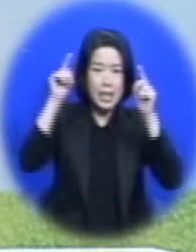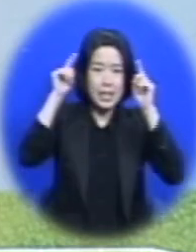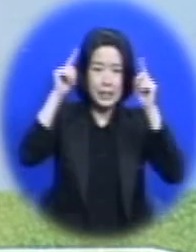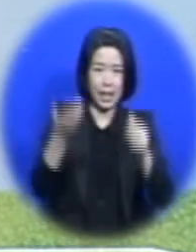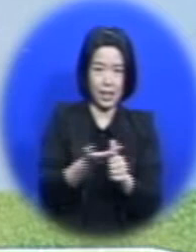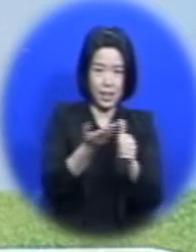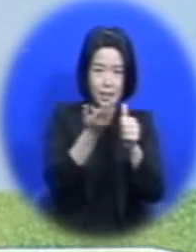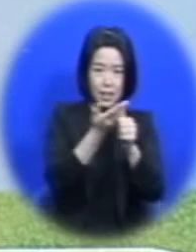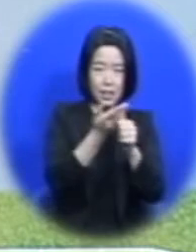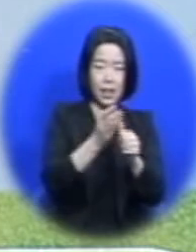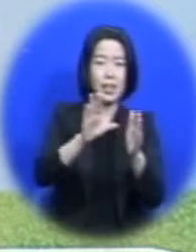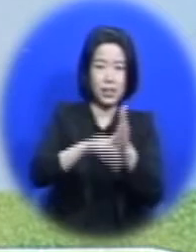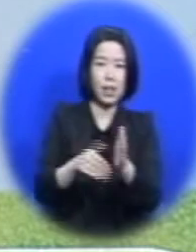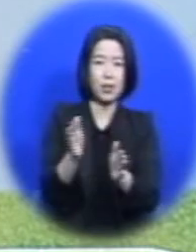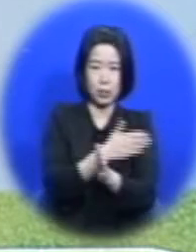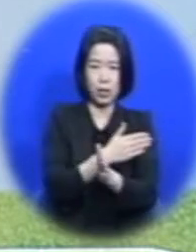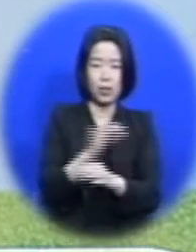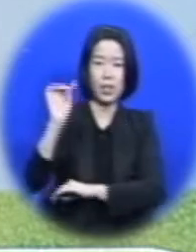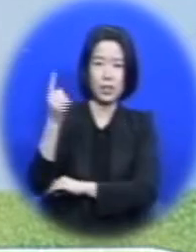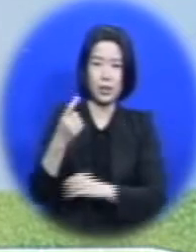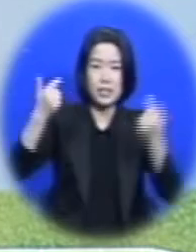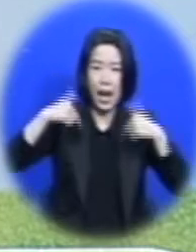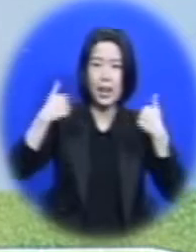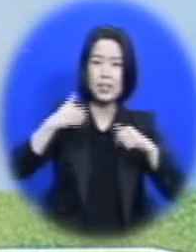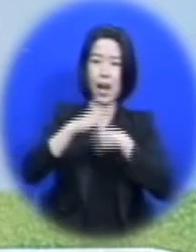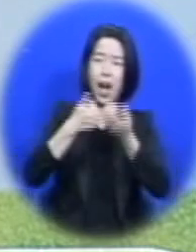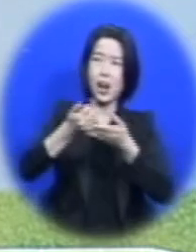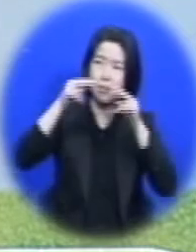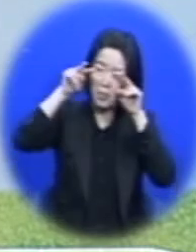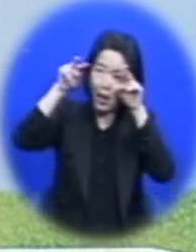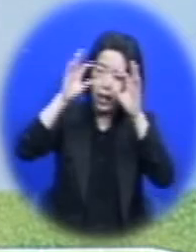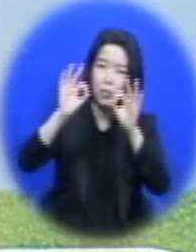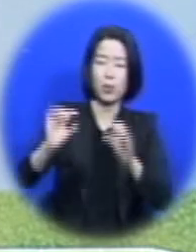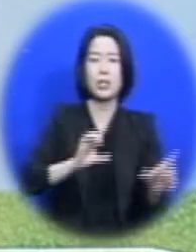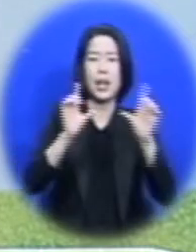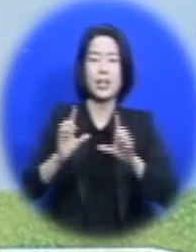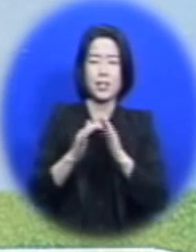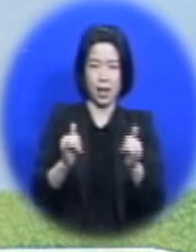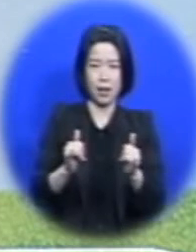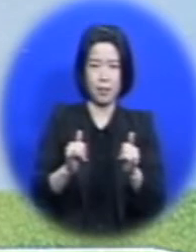양떼들을 돌볼 때 부터 다윗은 항상 하나님 바라보고 살았던 사람이었습니다